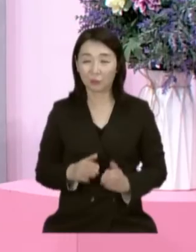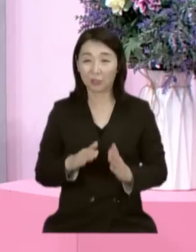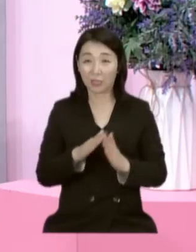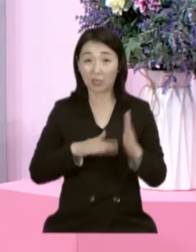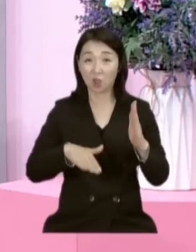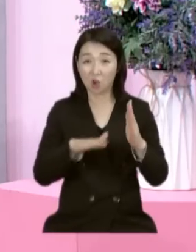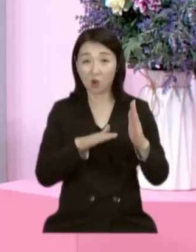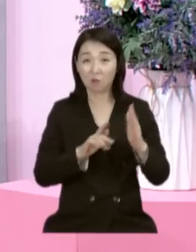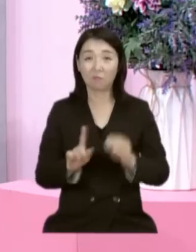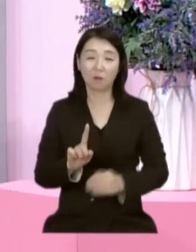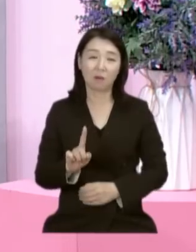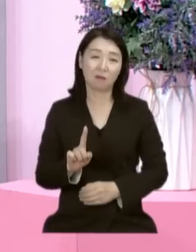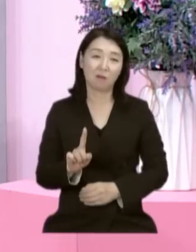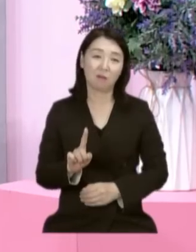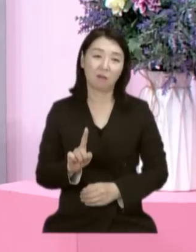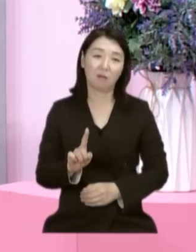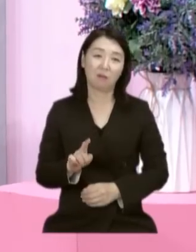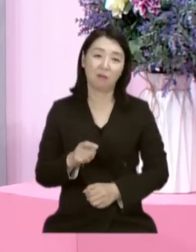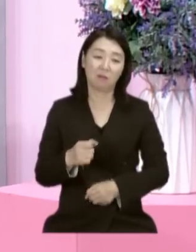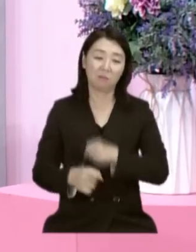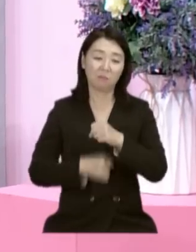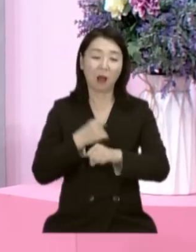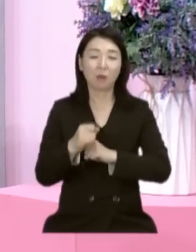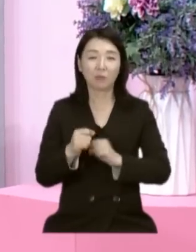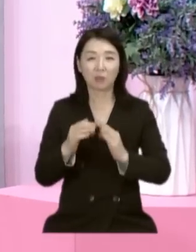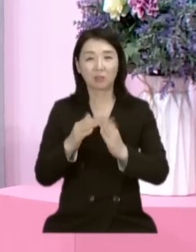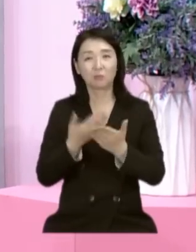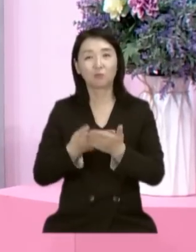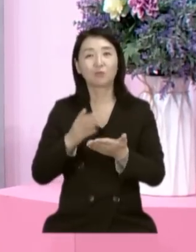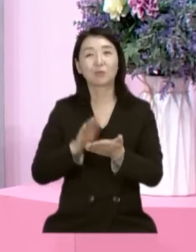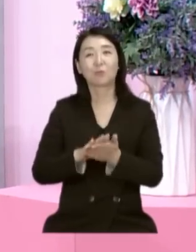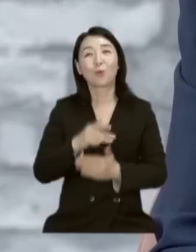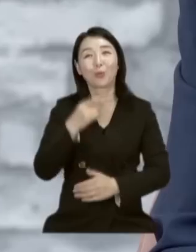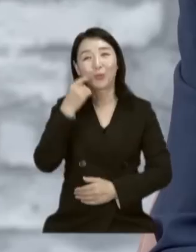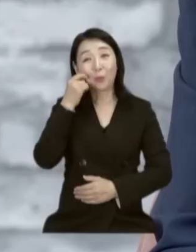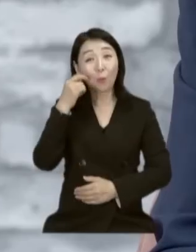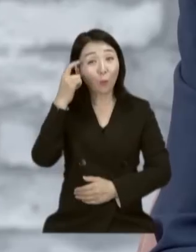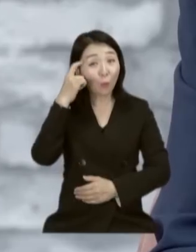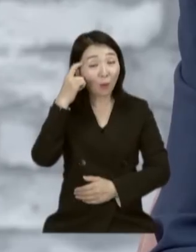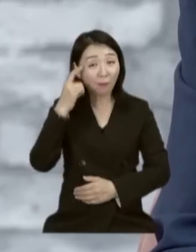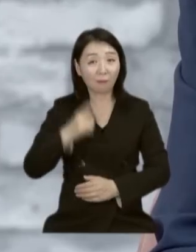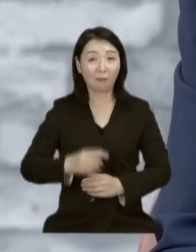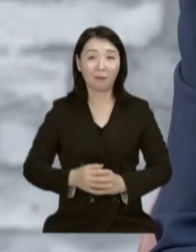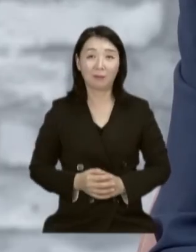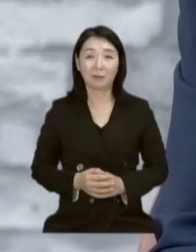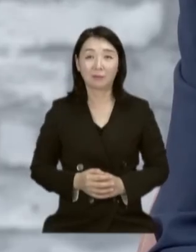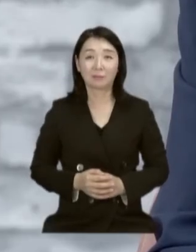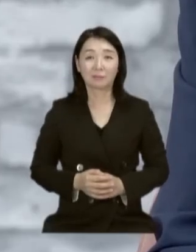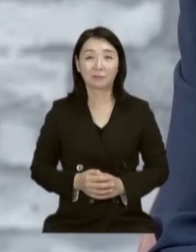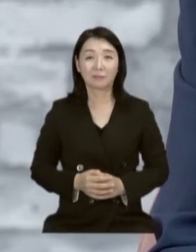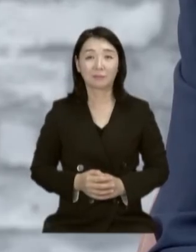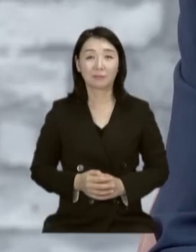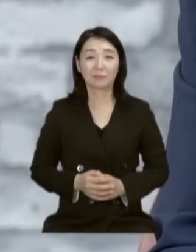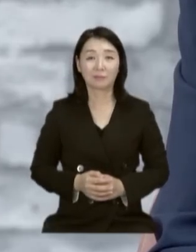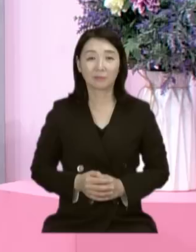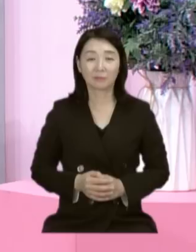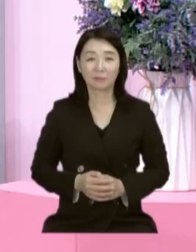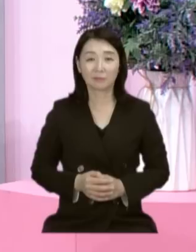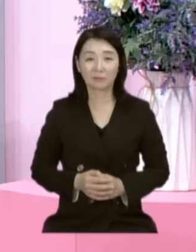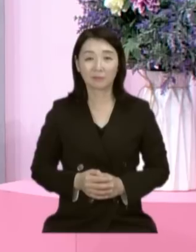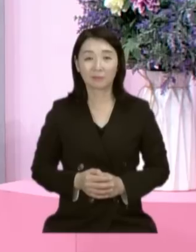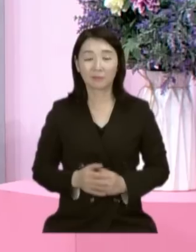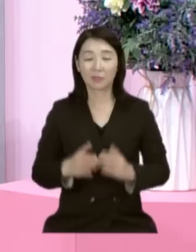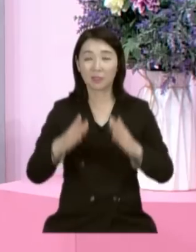경우에는 참 마음대로 뭐 이렇게 집수리 하나 제대로 못했던 가정입니다. 왜요? 이렇게